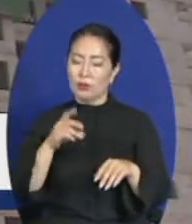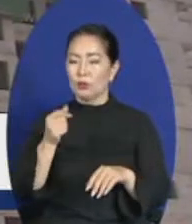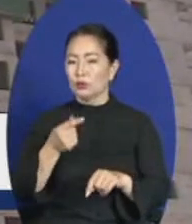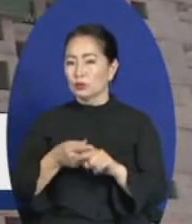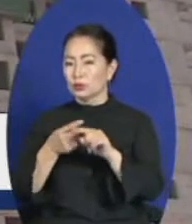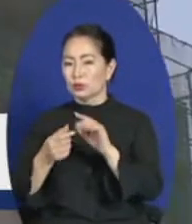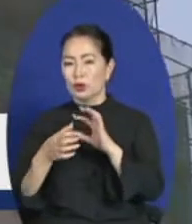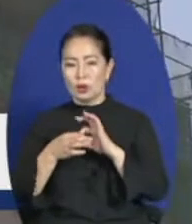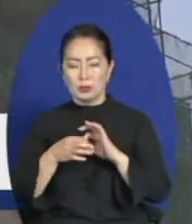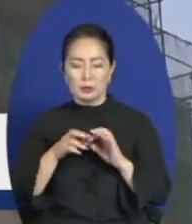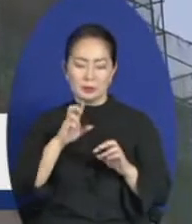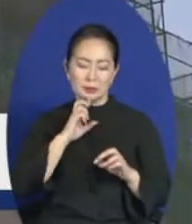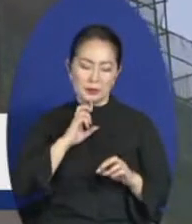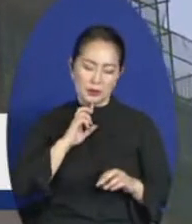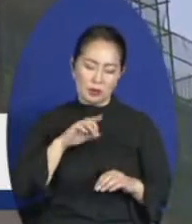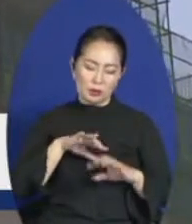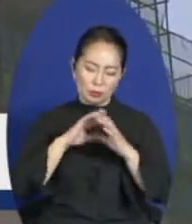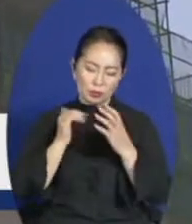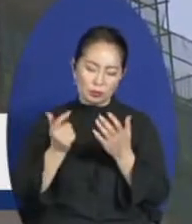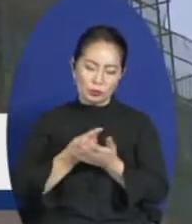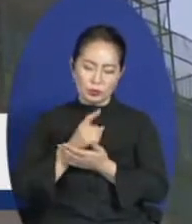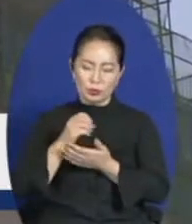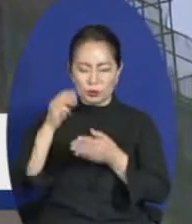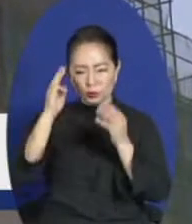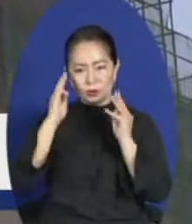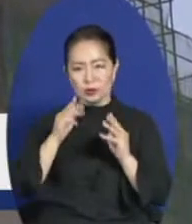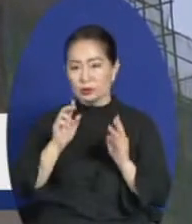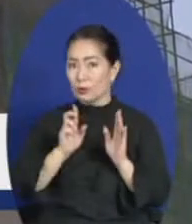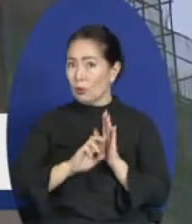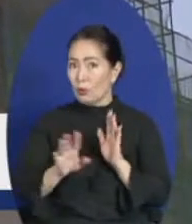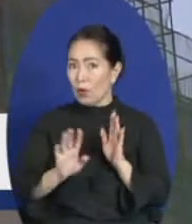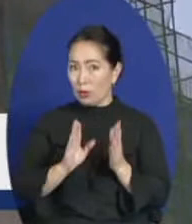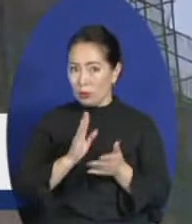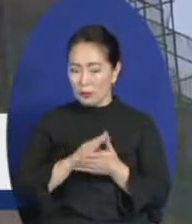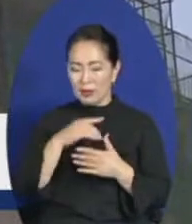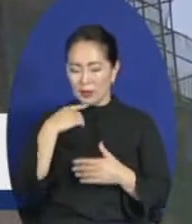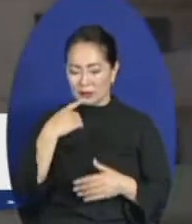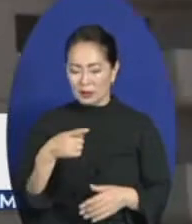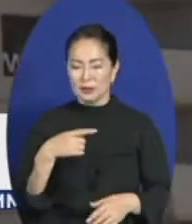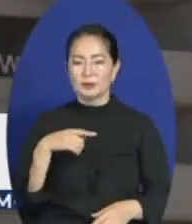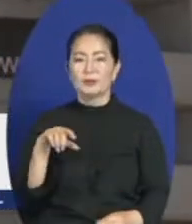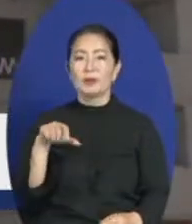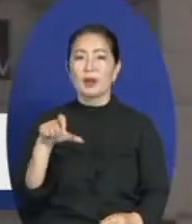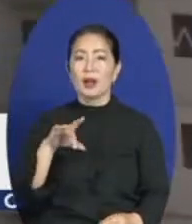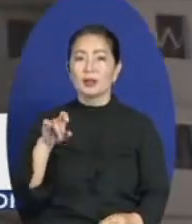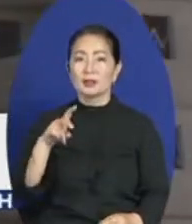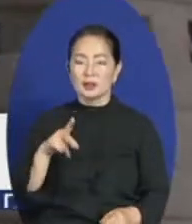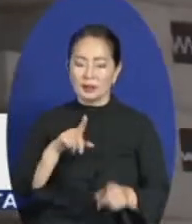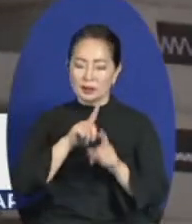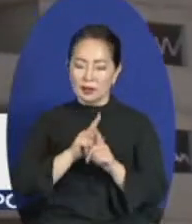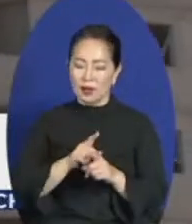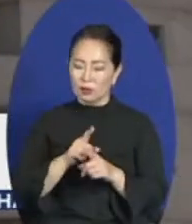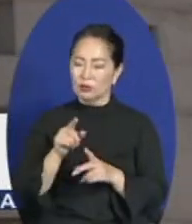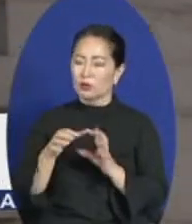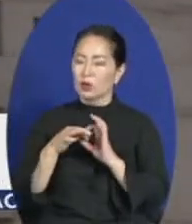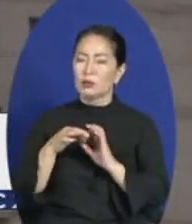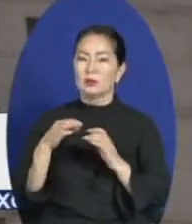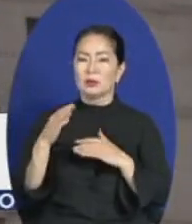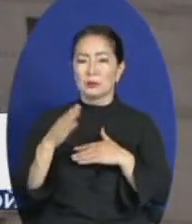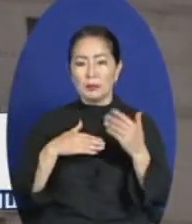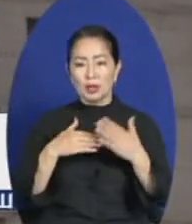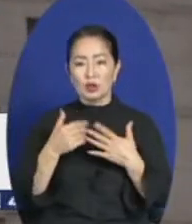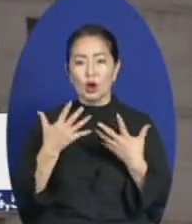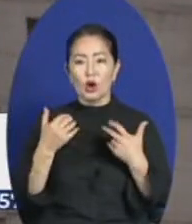шалтгаалсан бэрхшээл одоо ч бүрэн шийдлээ олоог байгааг салбарын удирдлагууд хэллээ. Хэдийн эрсдэл дагуулсан цаг үеч барилгачид олон арван